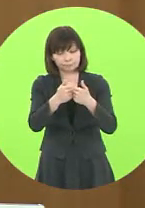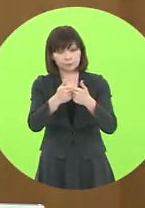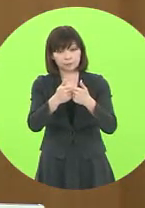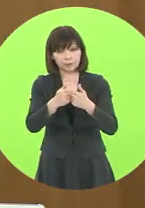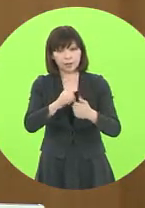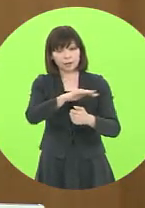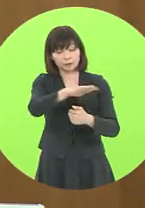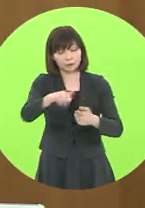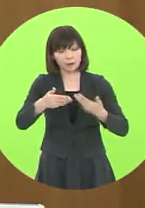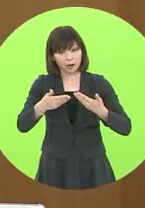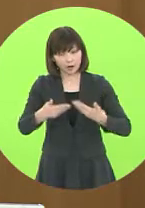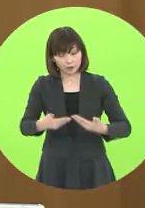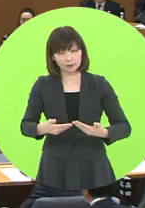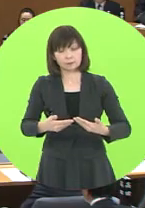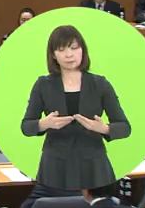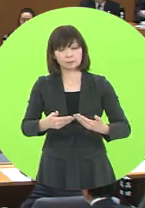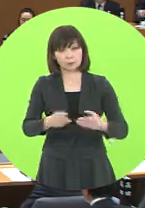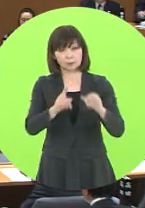組んでまいります。